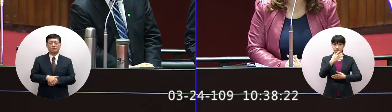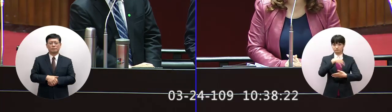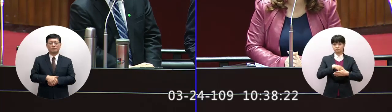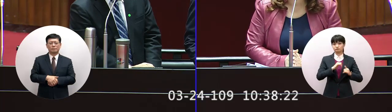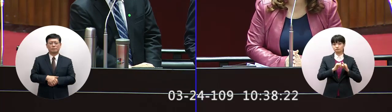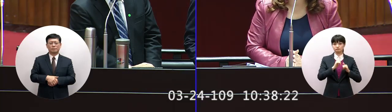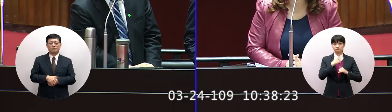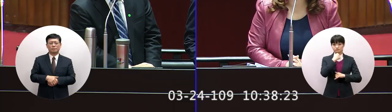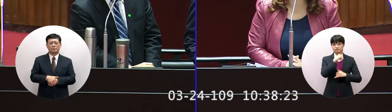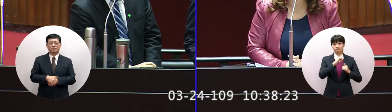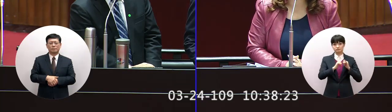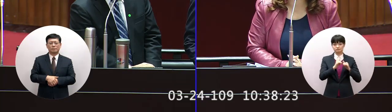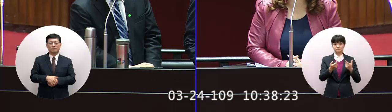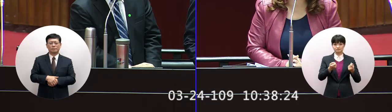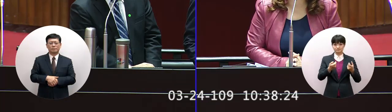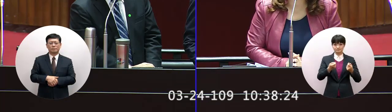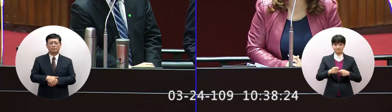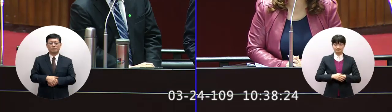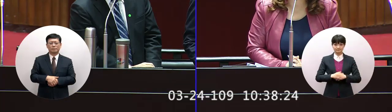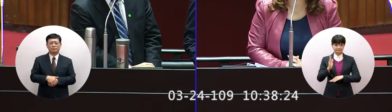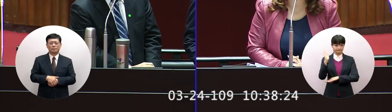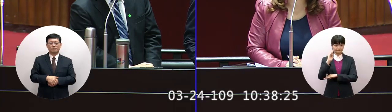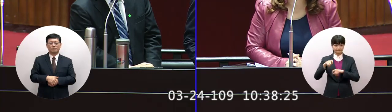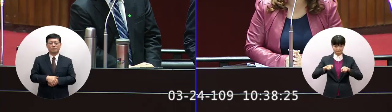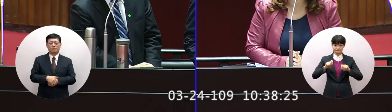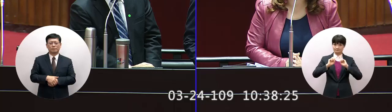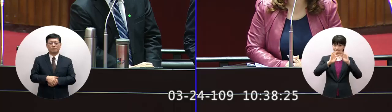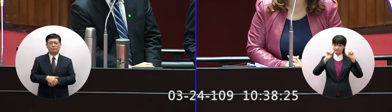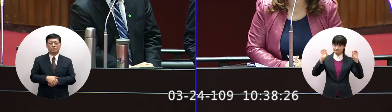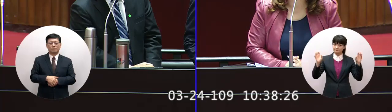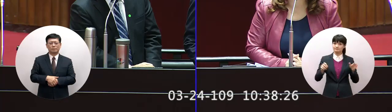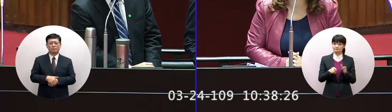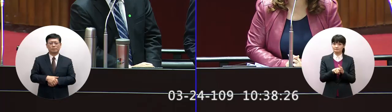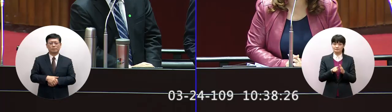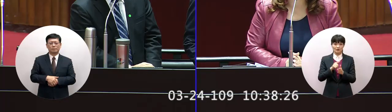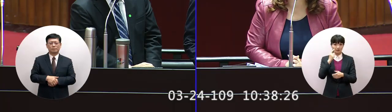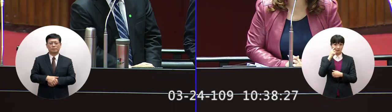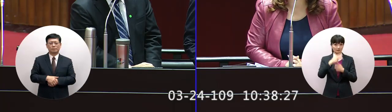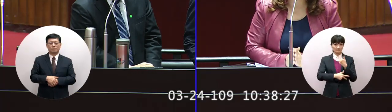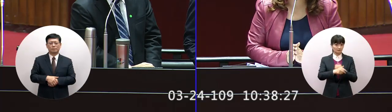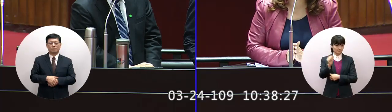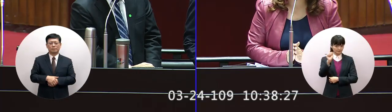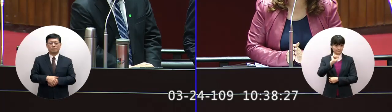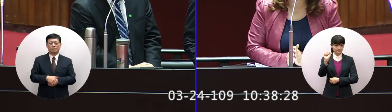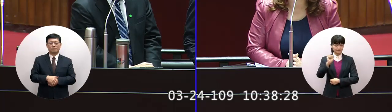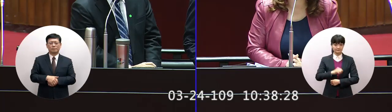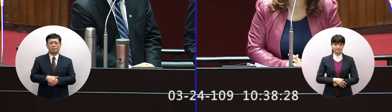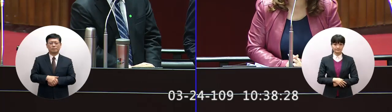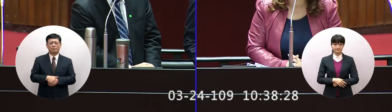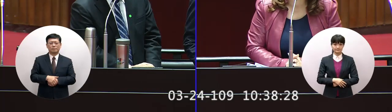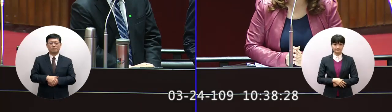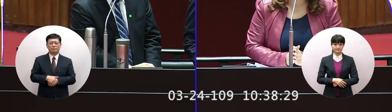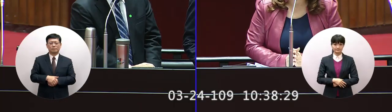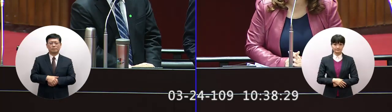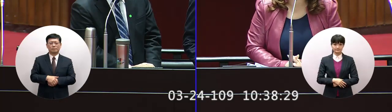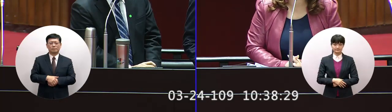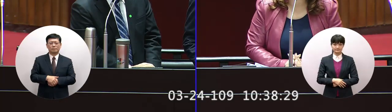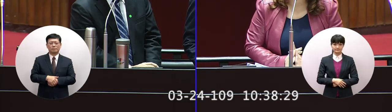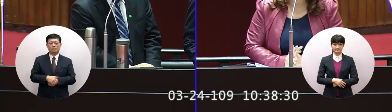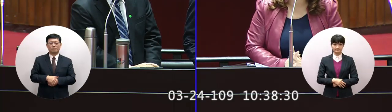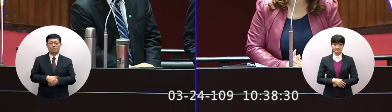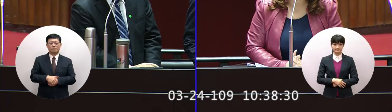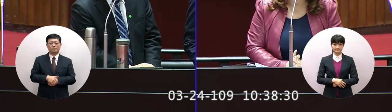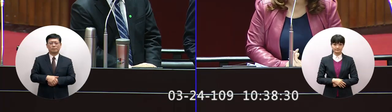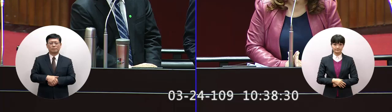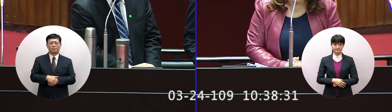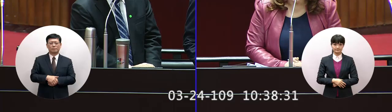子，所以在所有的政策在推行的时候都不能够遗忘了这些人。啊，那在这